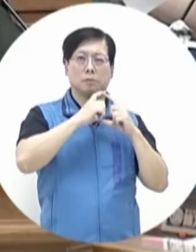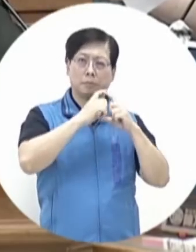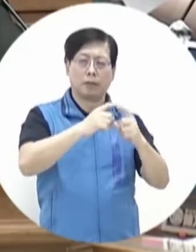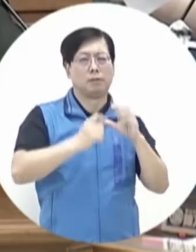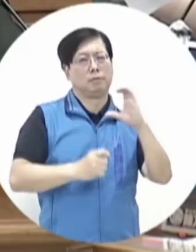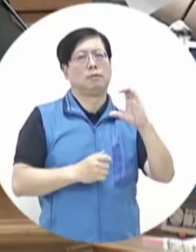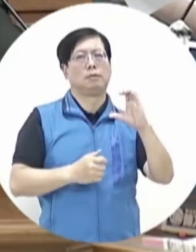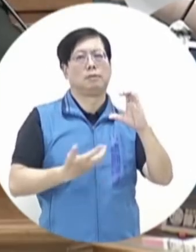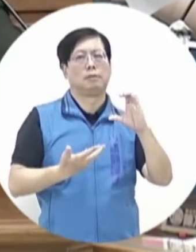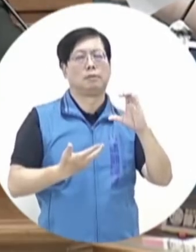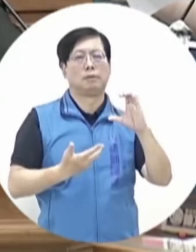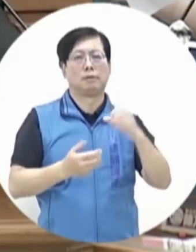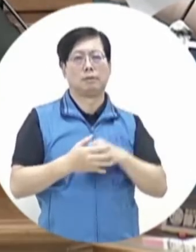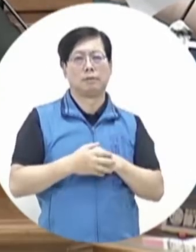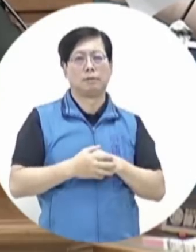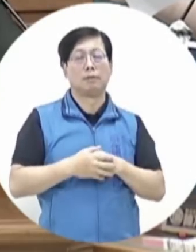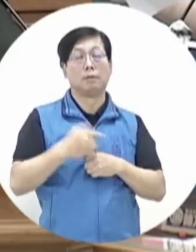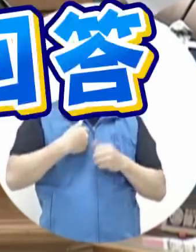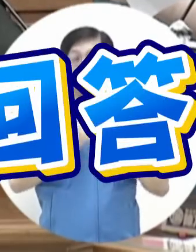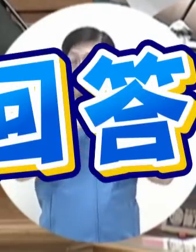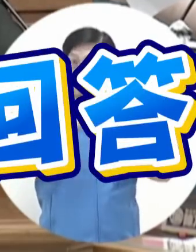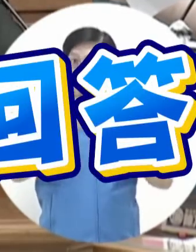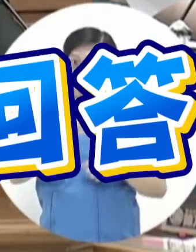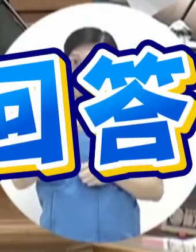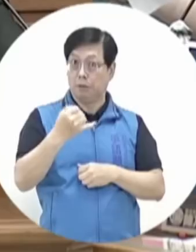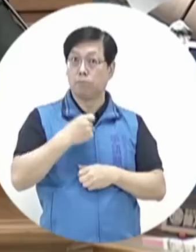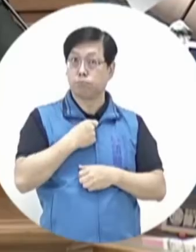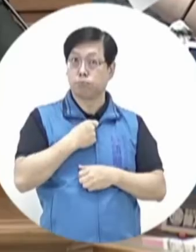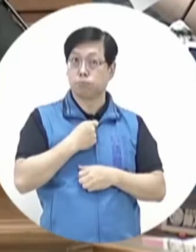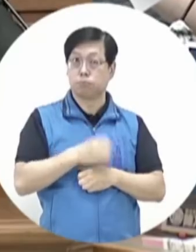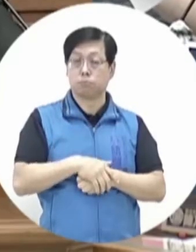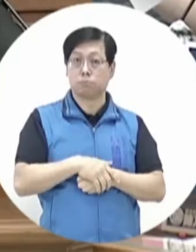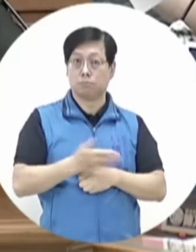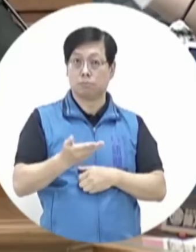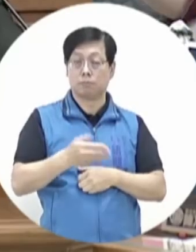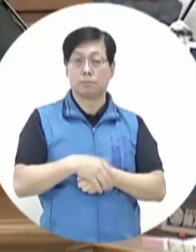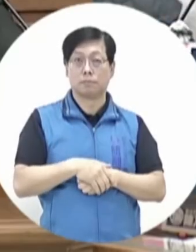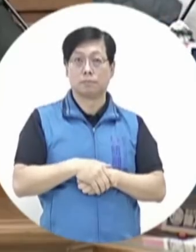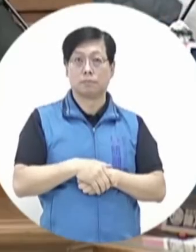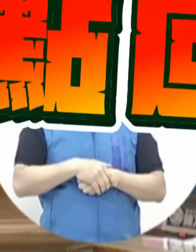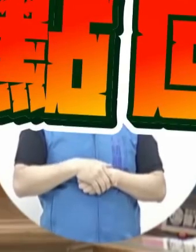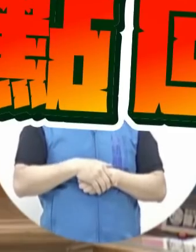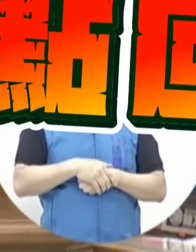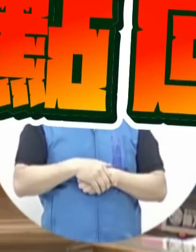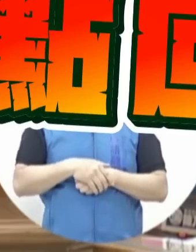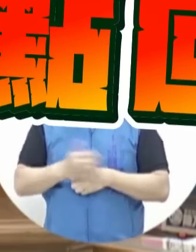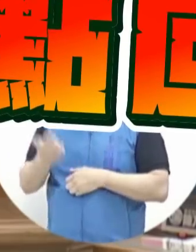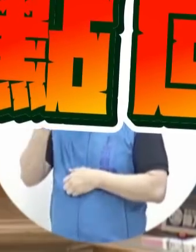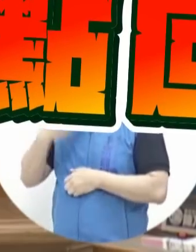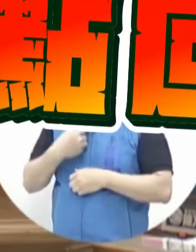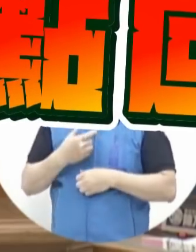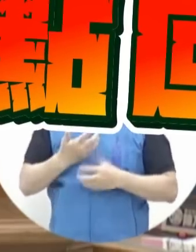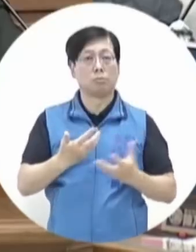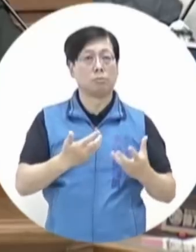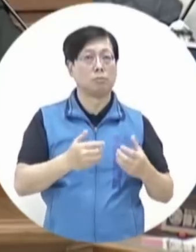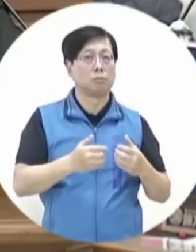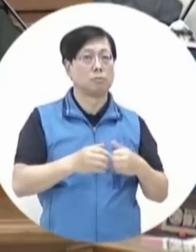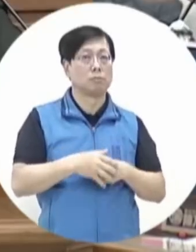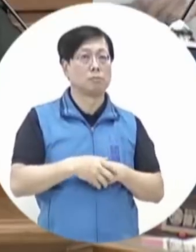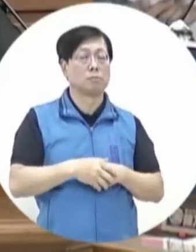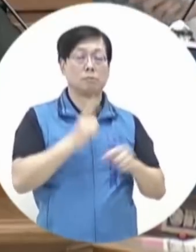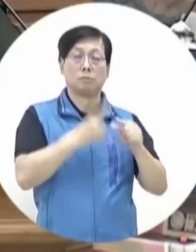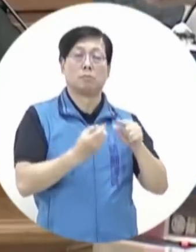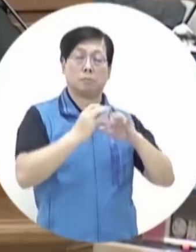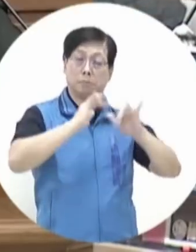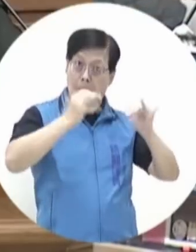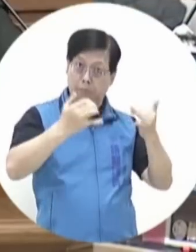啊。 答 C 好。 好，我来回答好不好？要不要回答？ 你回答 C。 可以不可以回答申论题？ 对，我快点回答啊。 中华民